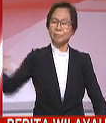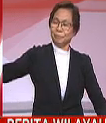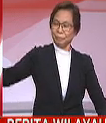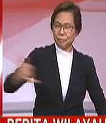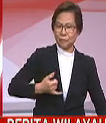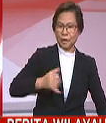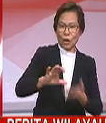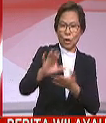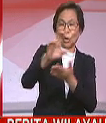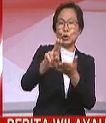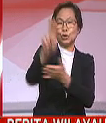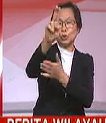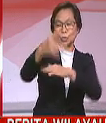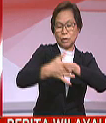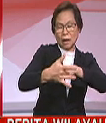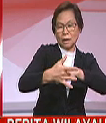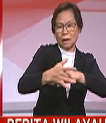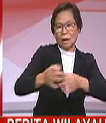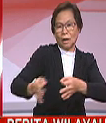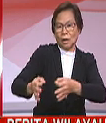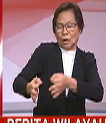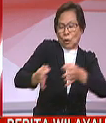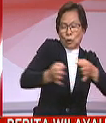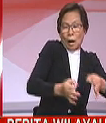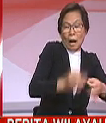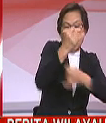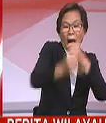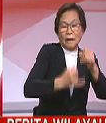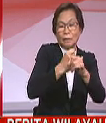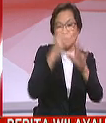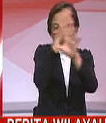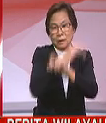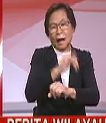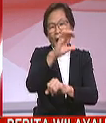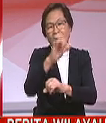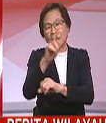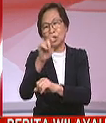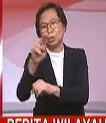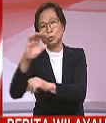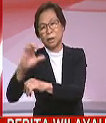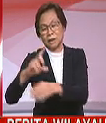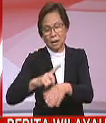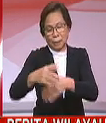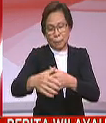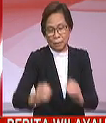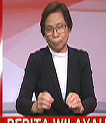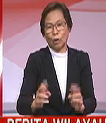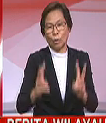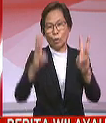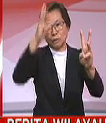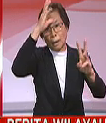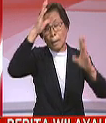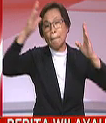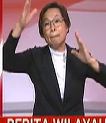kunjungan daripada Kolej Universiti Teknologi Lanjutan Antarabangsa Sarawak ICATS UC di Pejabat Beliau di Wisma Bapa